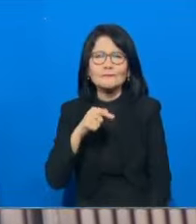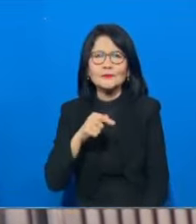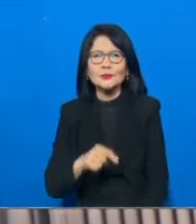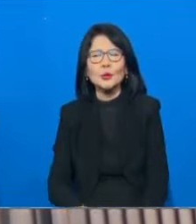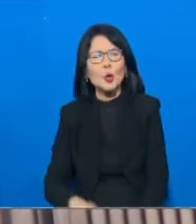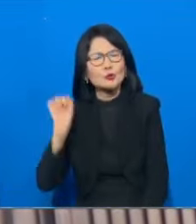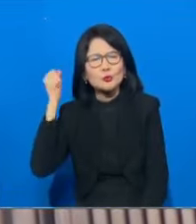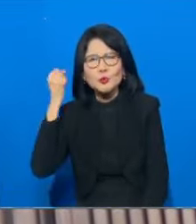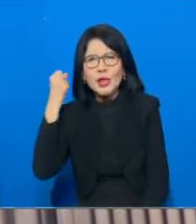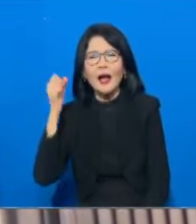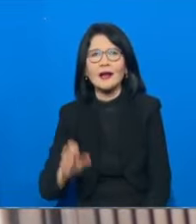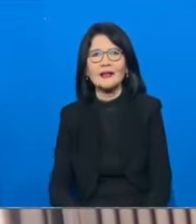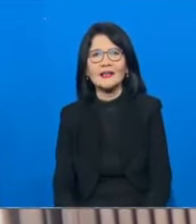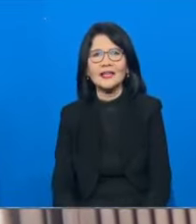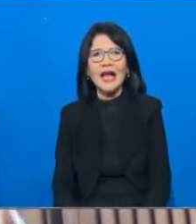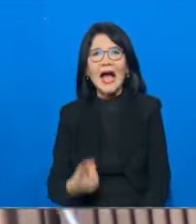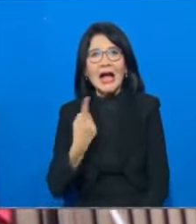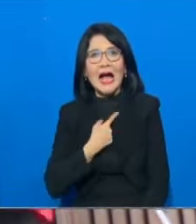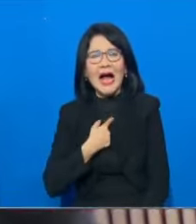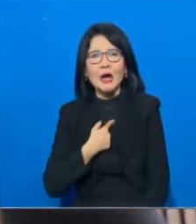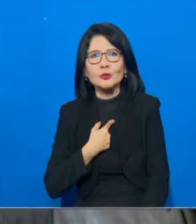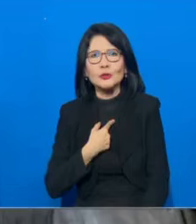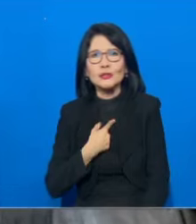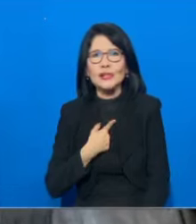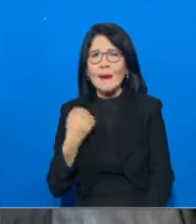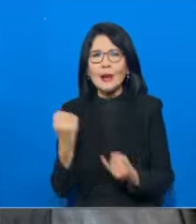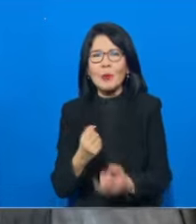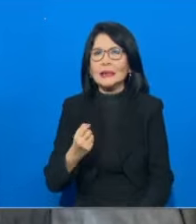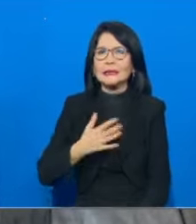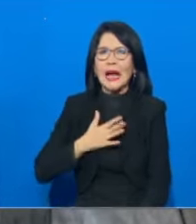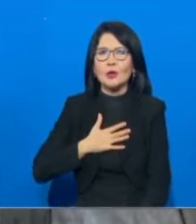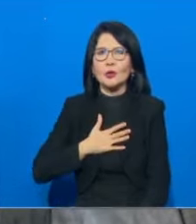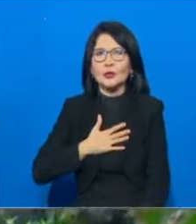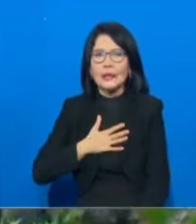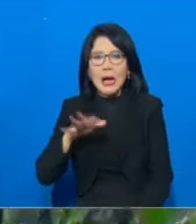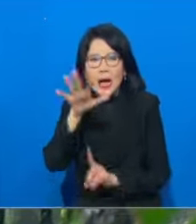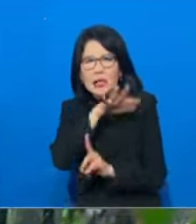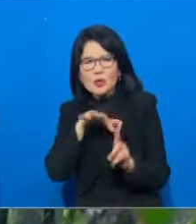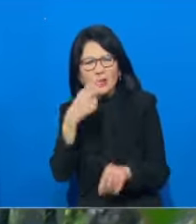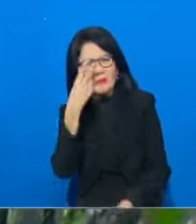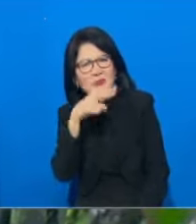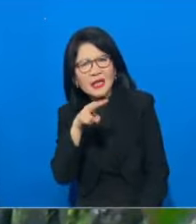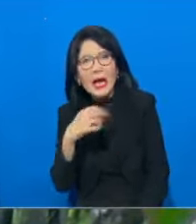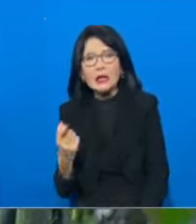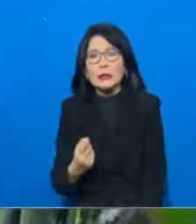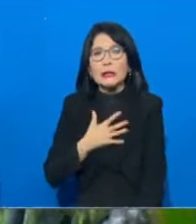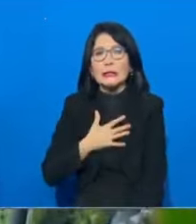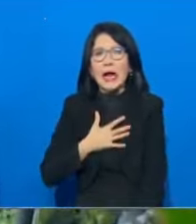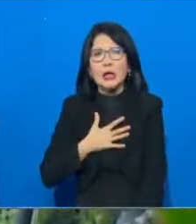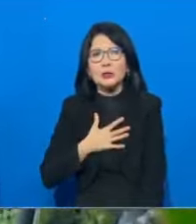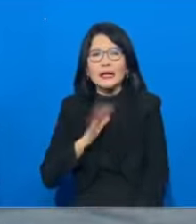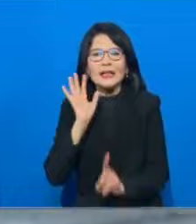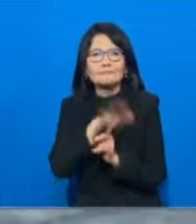tidaklah mudah dirinya harus melawan rasa takut akan penilaian lingkungan sekitar atau ketakutan mendapatkan